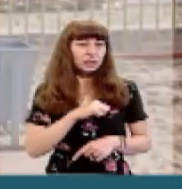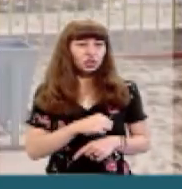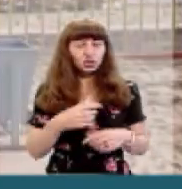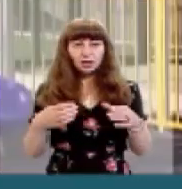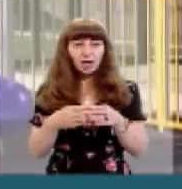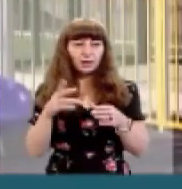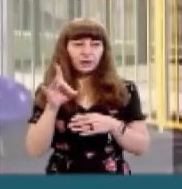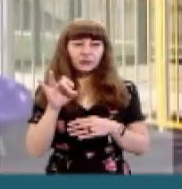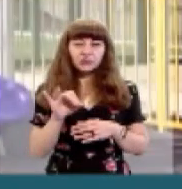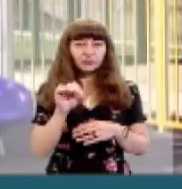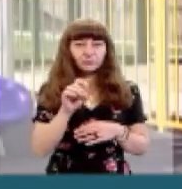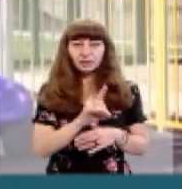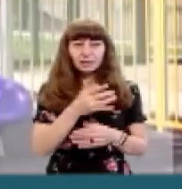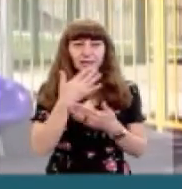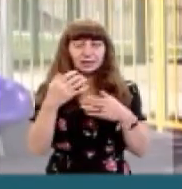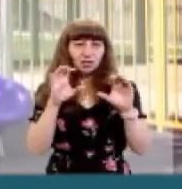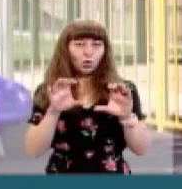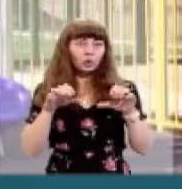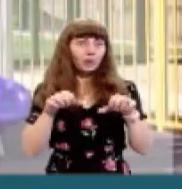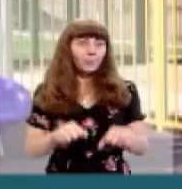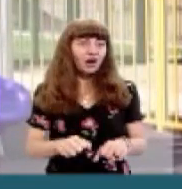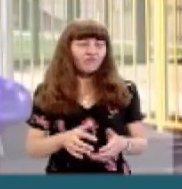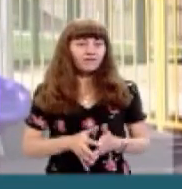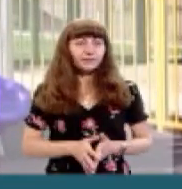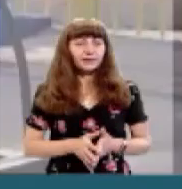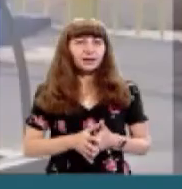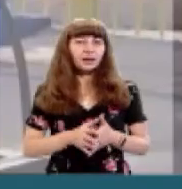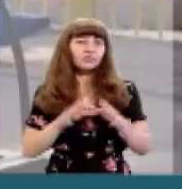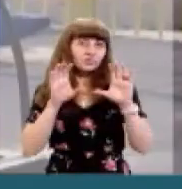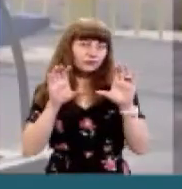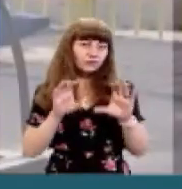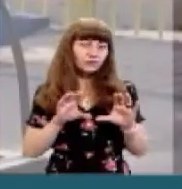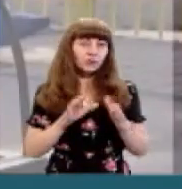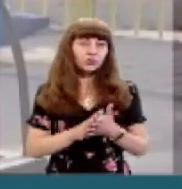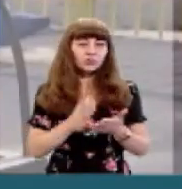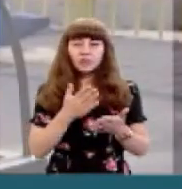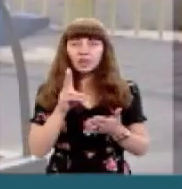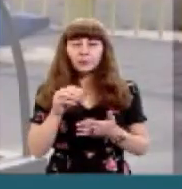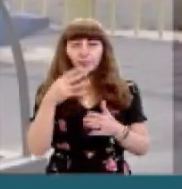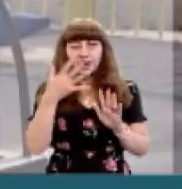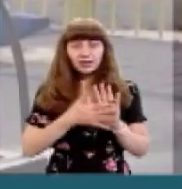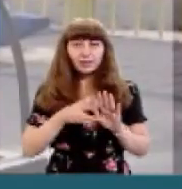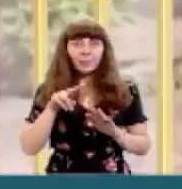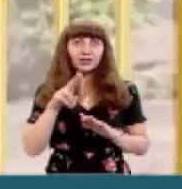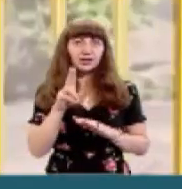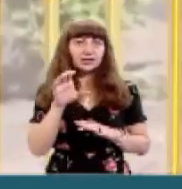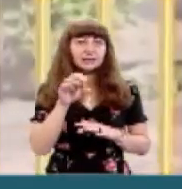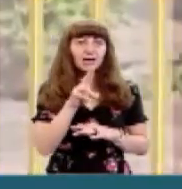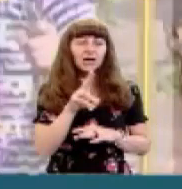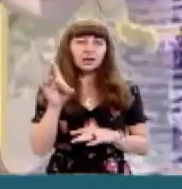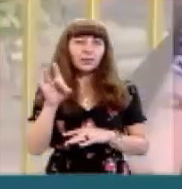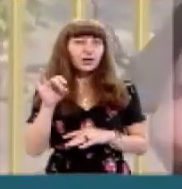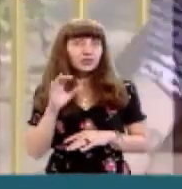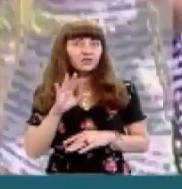потребительские кооперативы, не имеют на это законных прав. Более того, в жилищном кодексе не существует такого понятия, как ПКСК. Поэтому